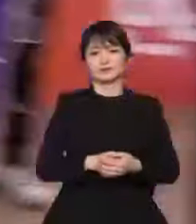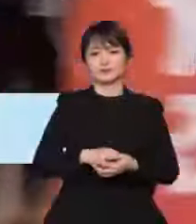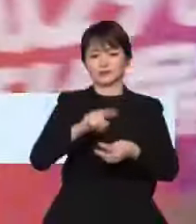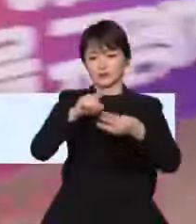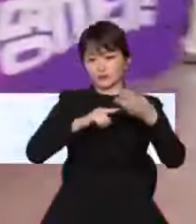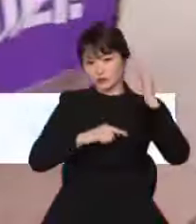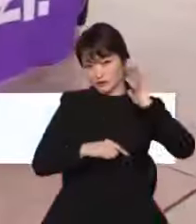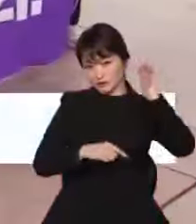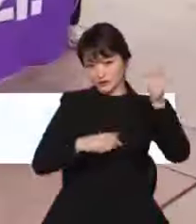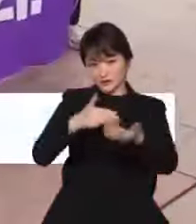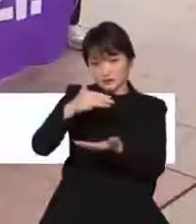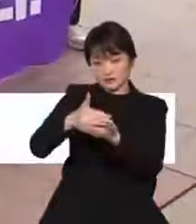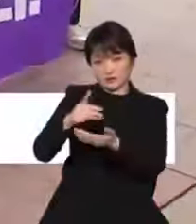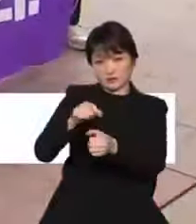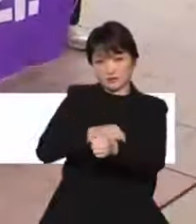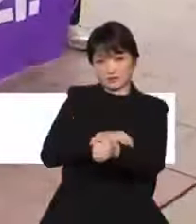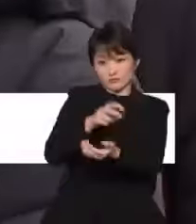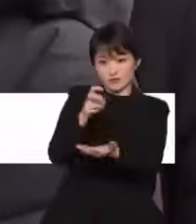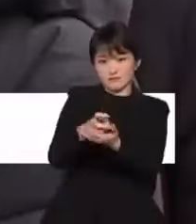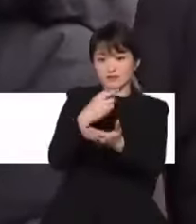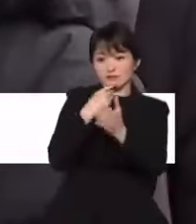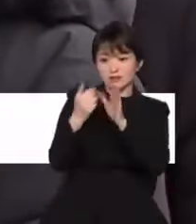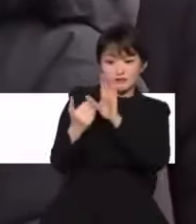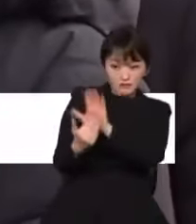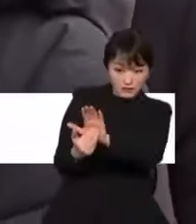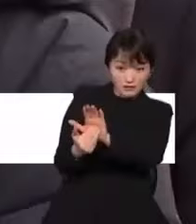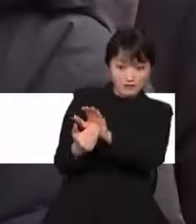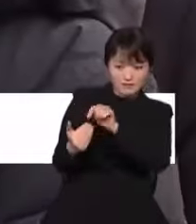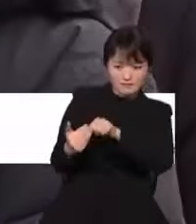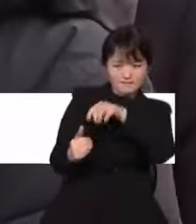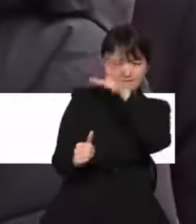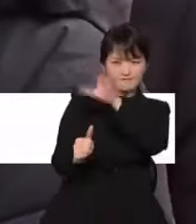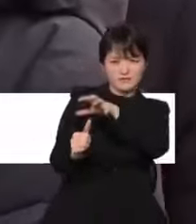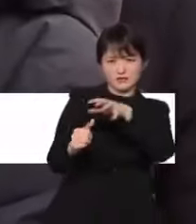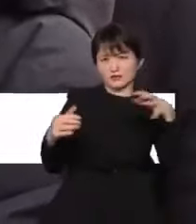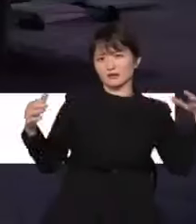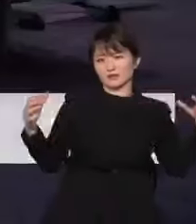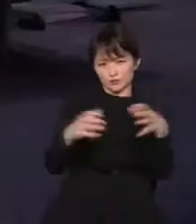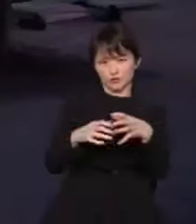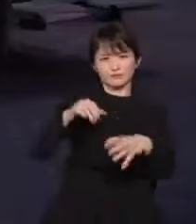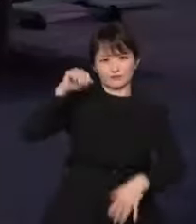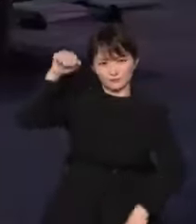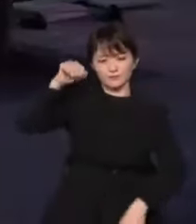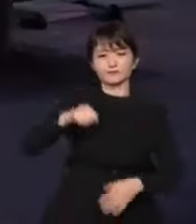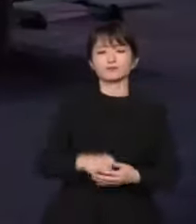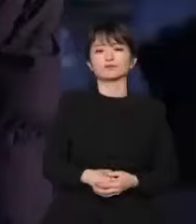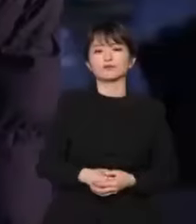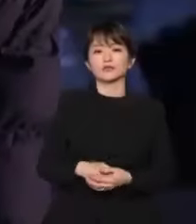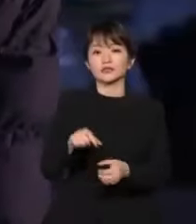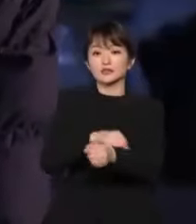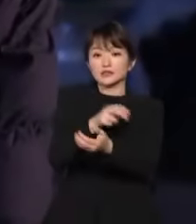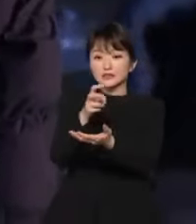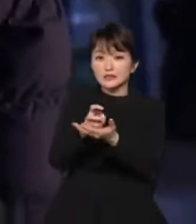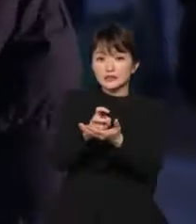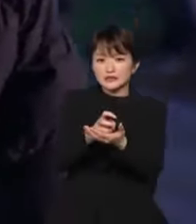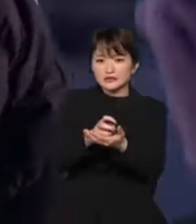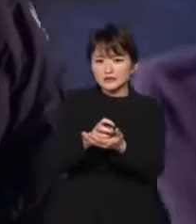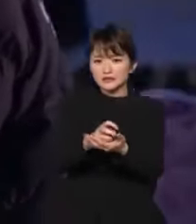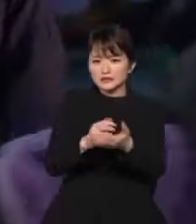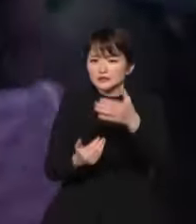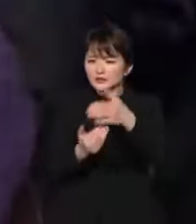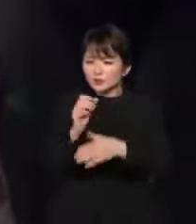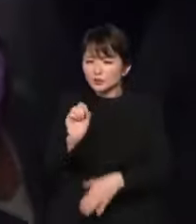대통령이 이태원 특별법에 대해 거부권을 행사한 걸 규탄하고 모인 겁니다 이태원 특별법은 참사의 진상을